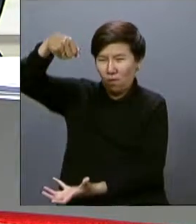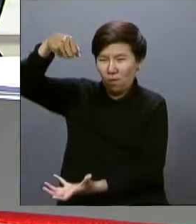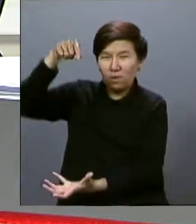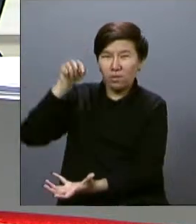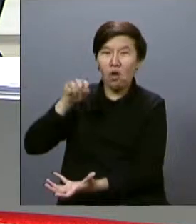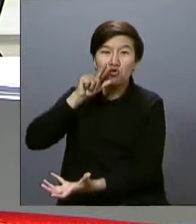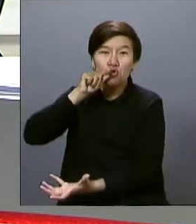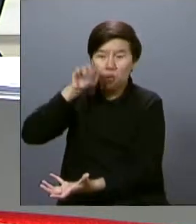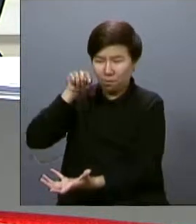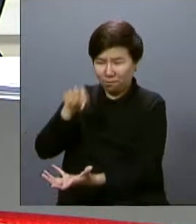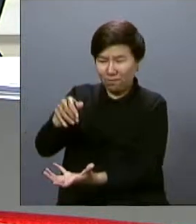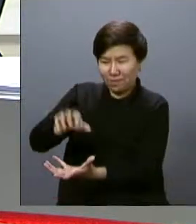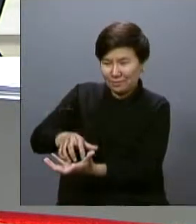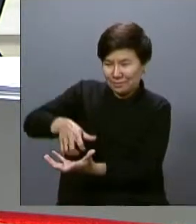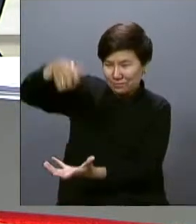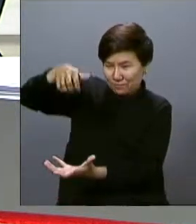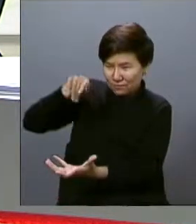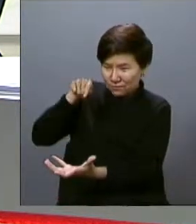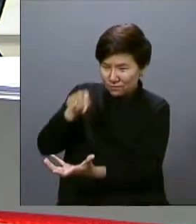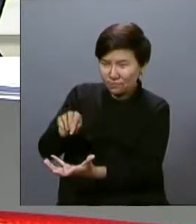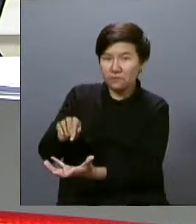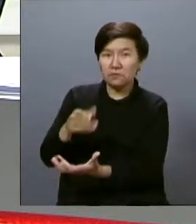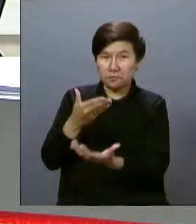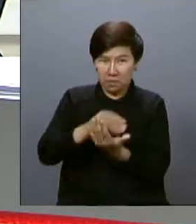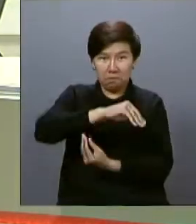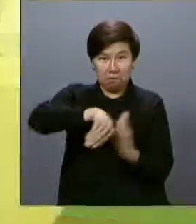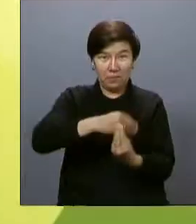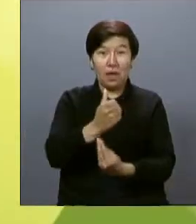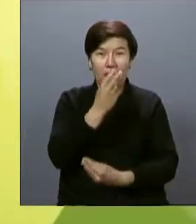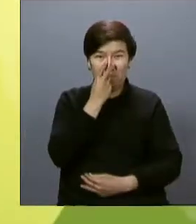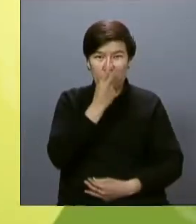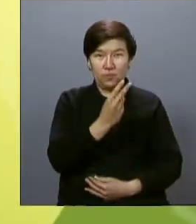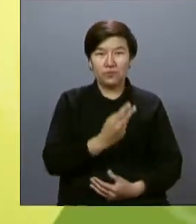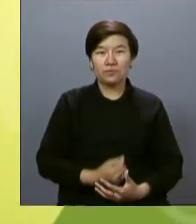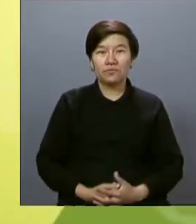กต่ำสามารถสร้างรายได้ให้กับคนที่นี่ได้เป็นอย่างดีค่ะ